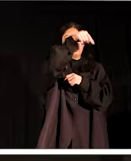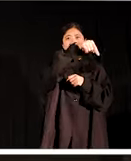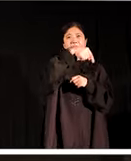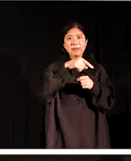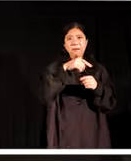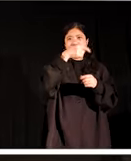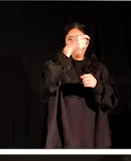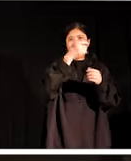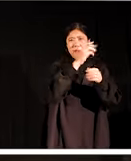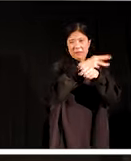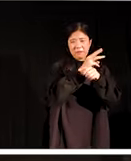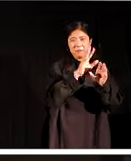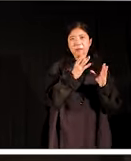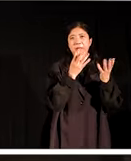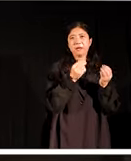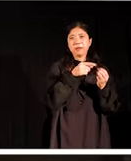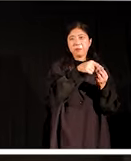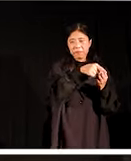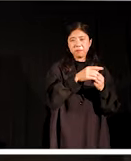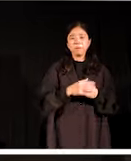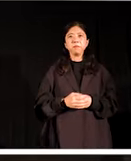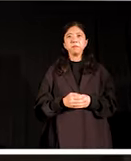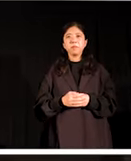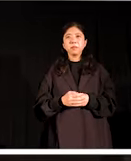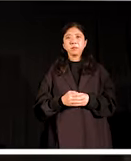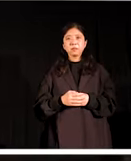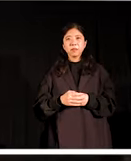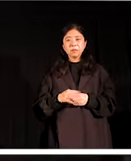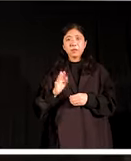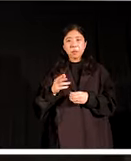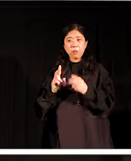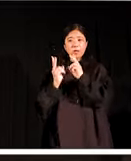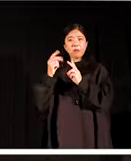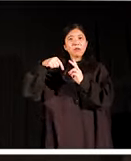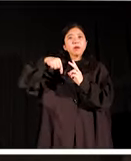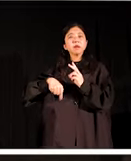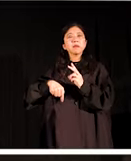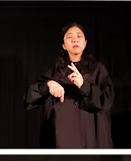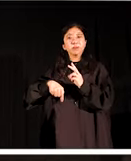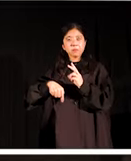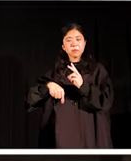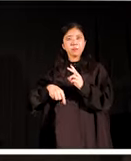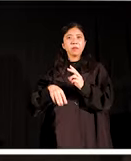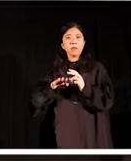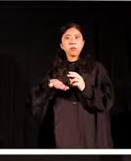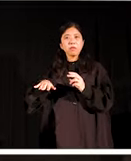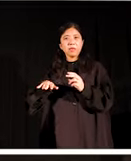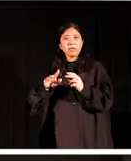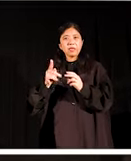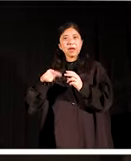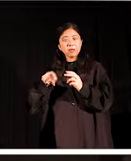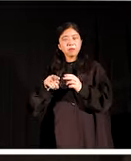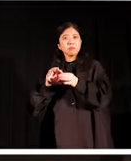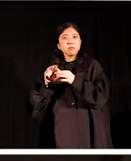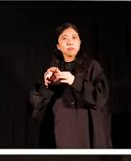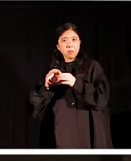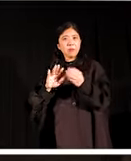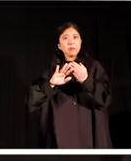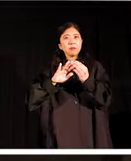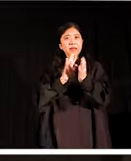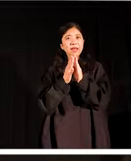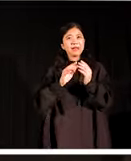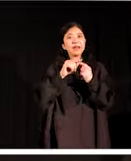私が医者になってあの研修をえて終える頃には小児分位もできていてもう沖縄県内のレベルっていうのはもう県外と変わらない